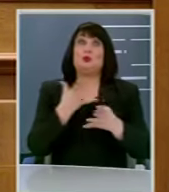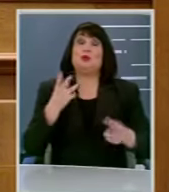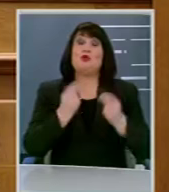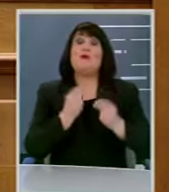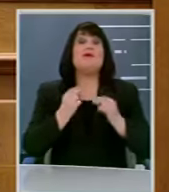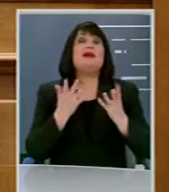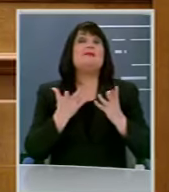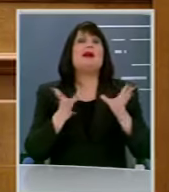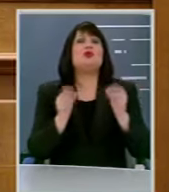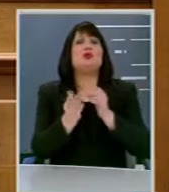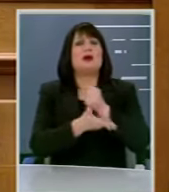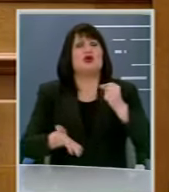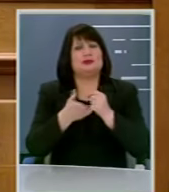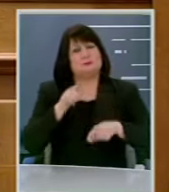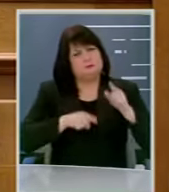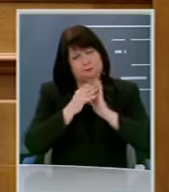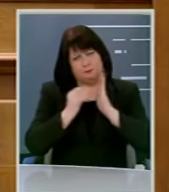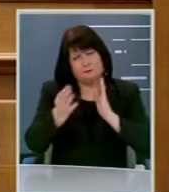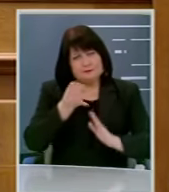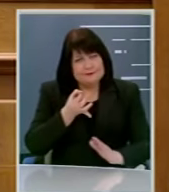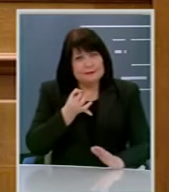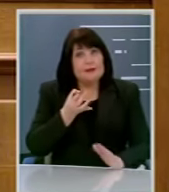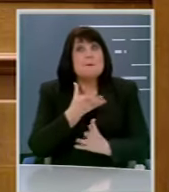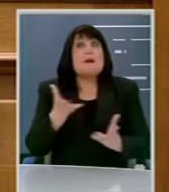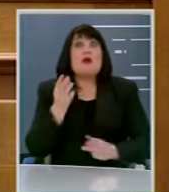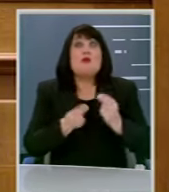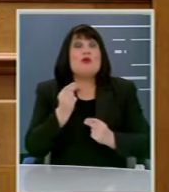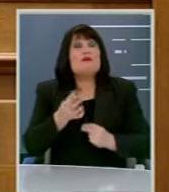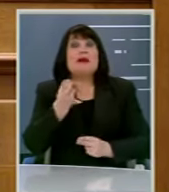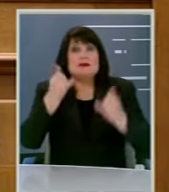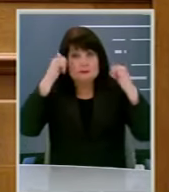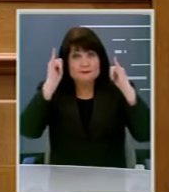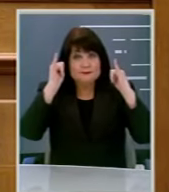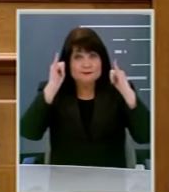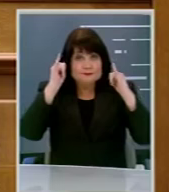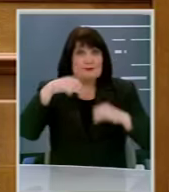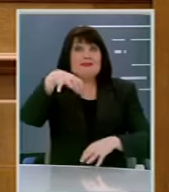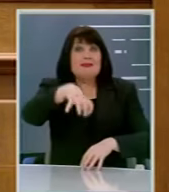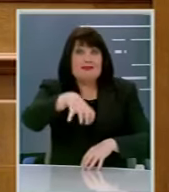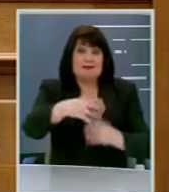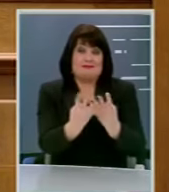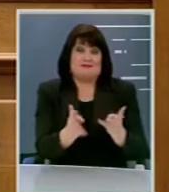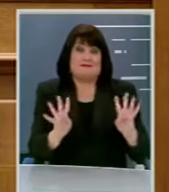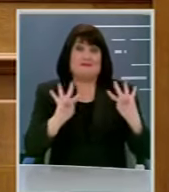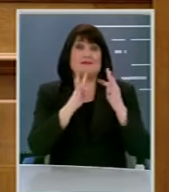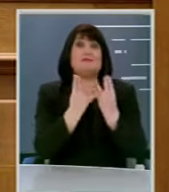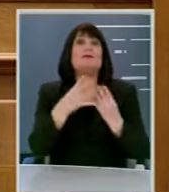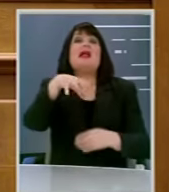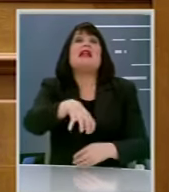του τομέα μου αναφέρω μερικά παραδείγματα. Το μείζον πρόβλημα σήμερα στους μικτινοτρόφους είναι στις τραυματικές εγκαταστάσεις. Πρόβλημα που χρονίζει